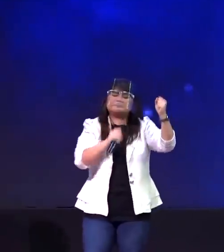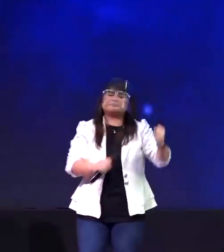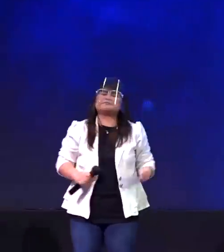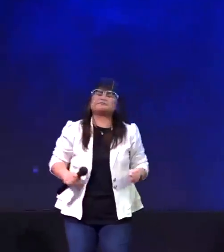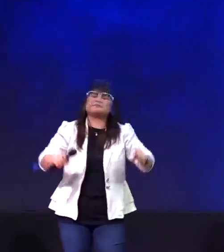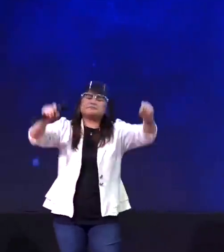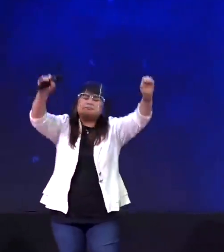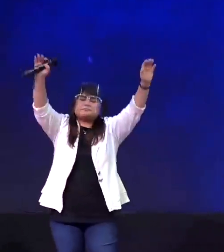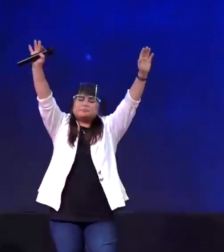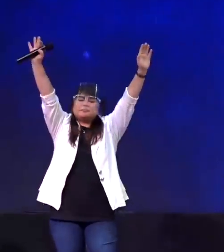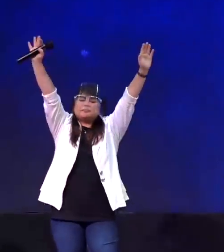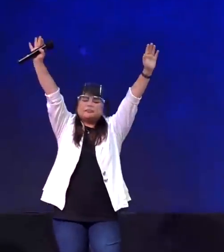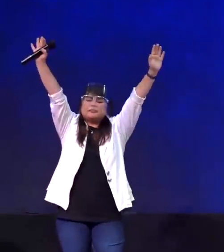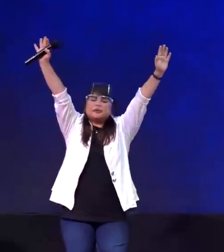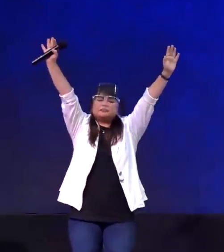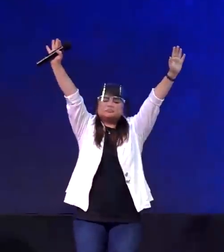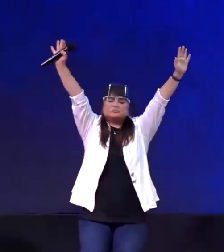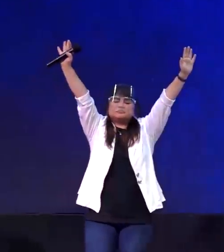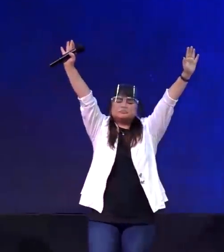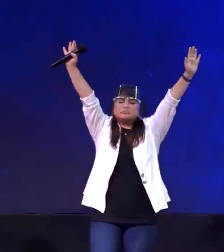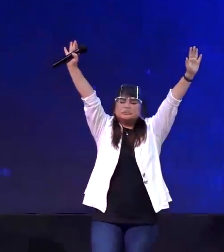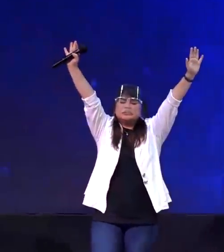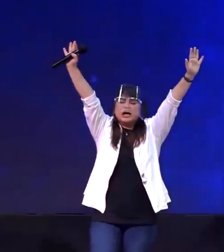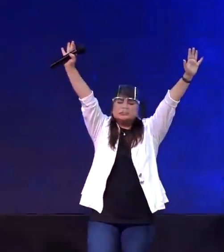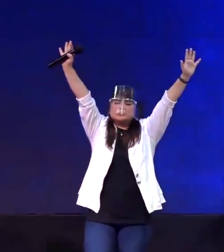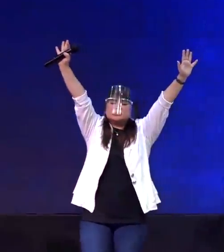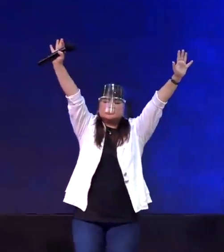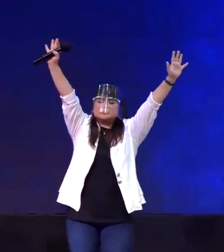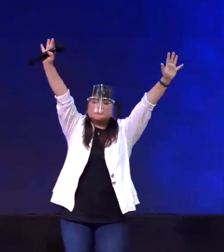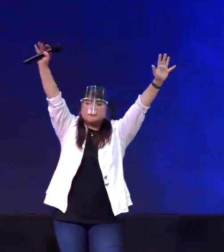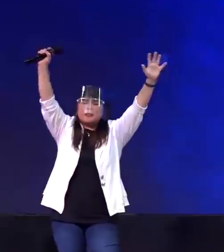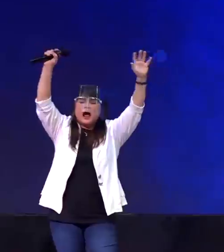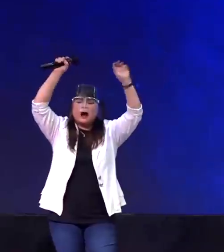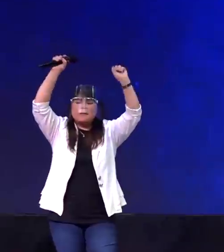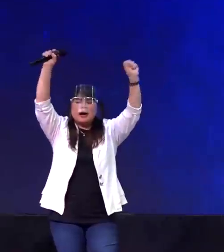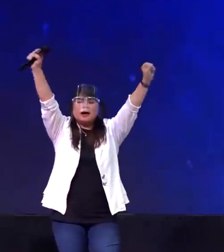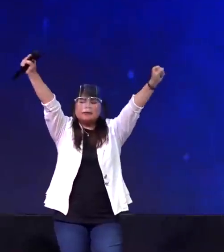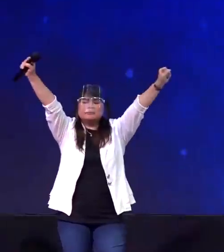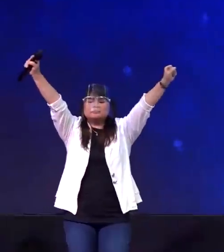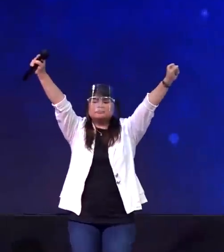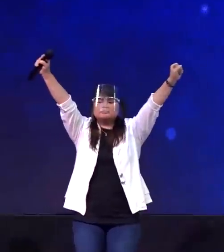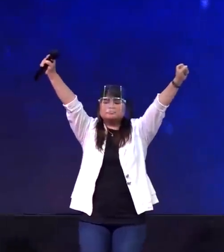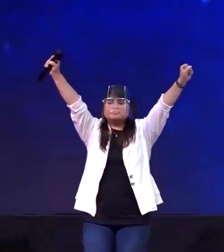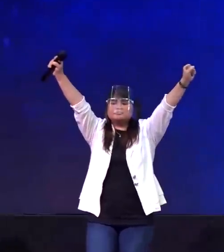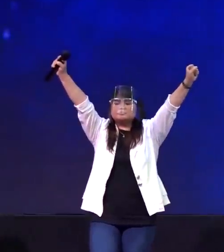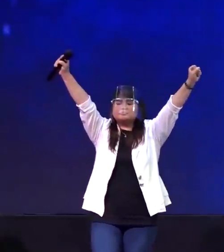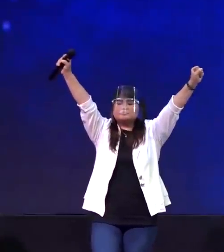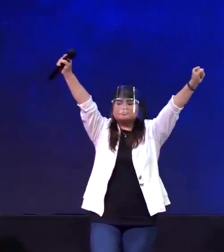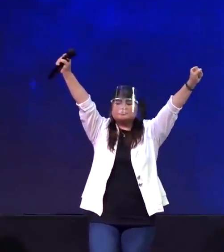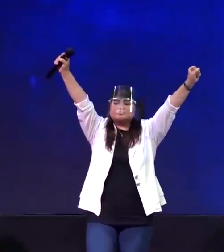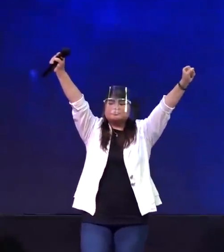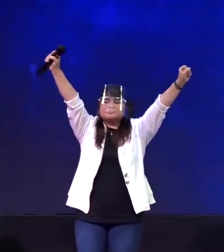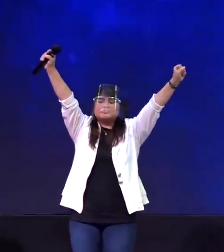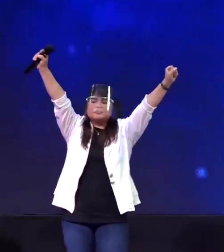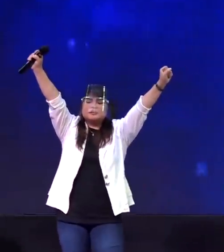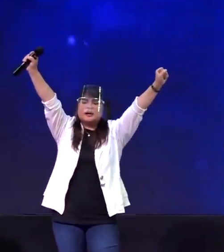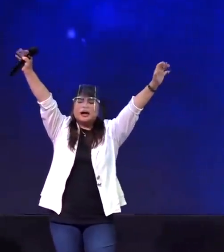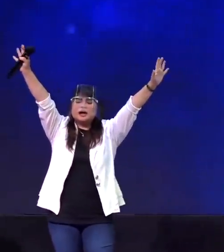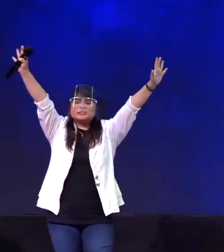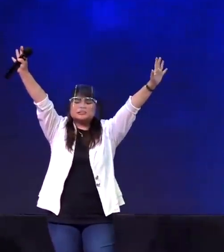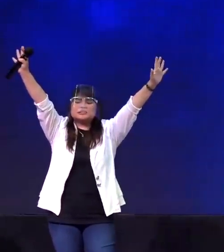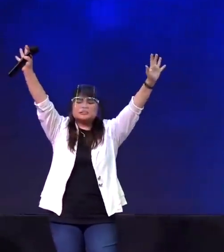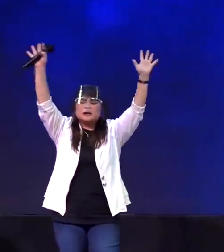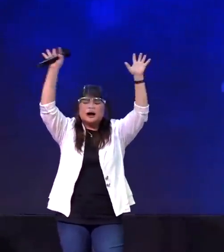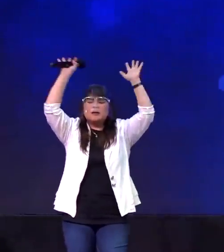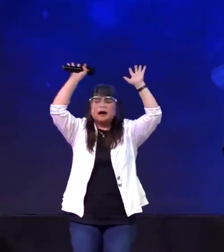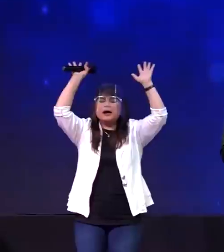Kami percaya dengan iman. Kami tidak akan pernah kekurangan Tuhan. Kami percaya Tuhan adalah